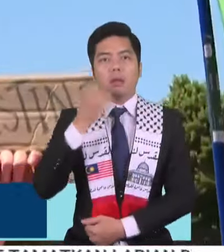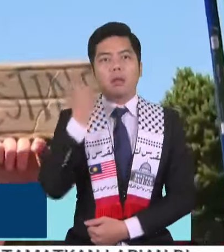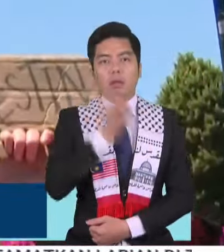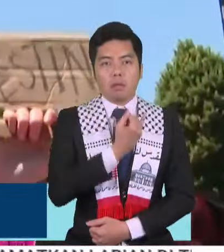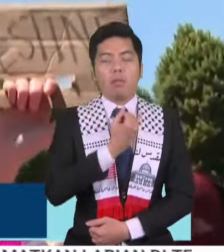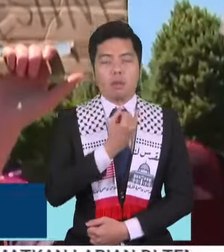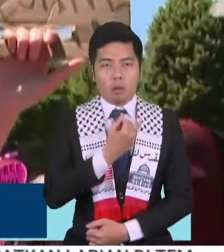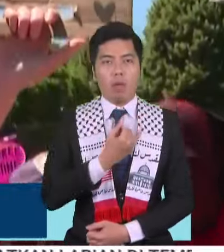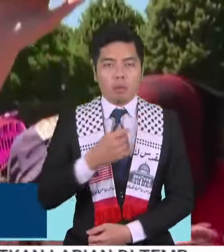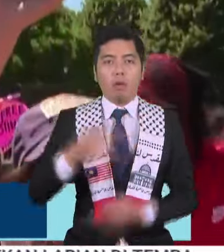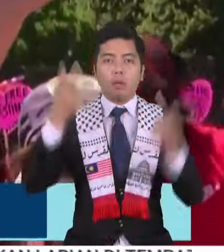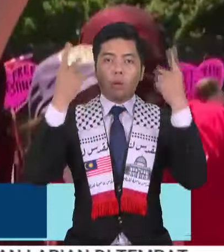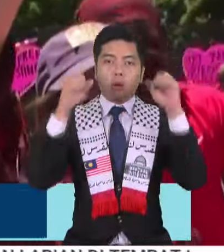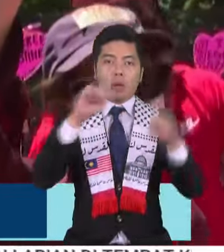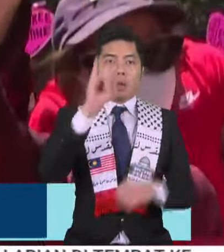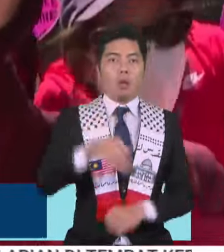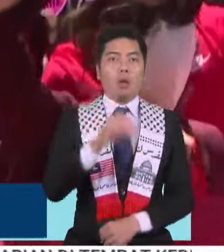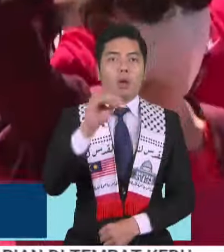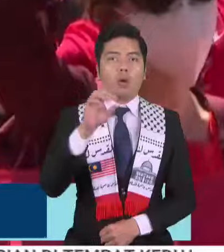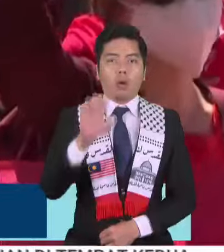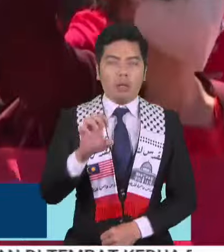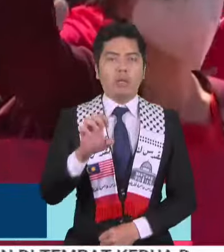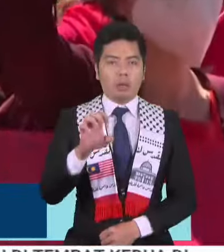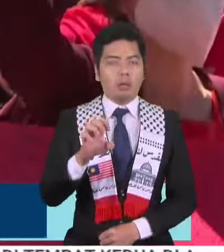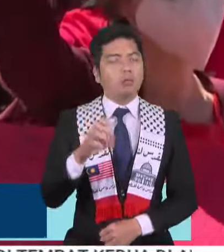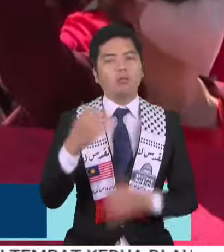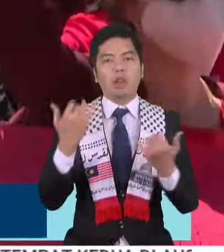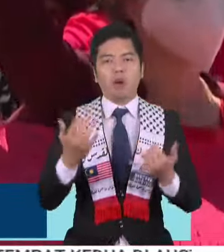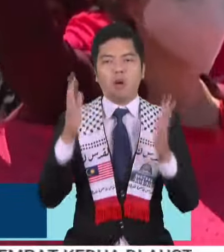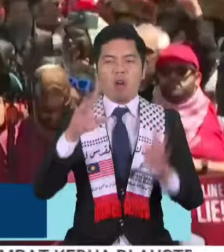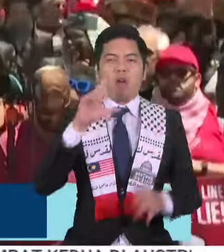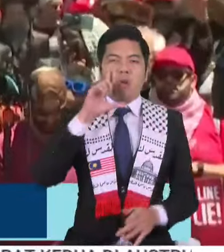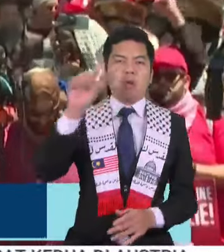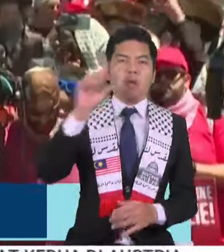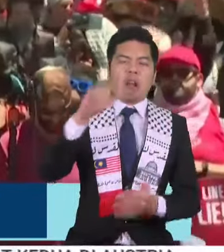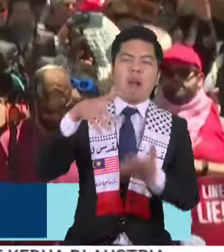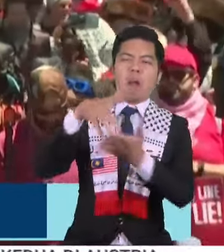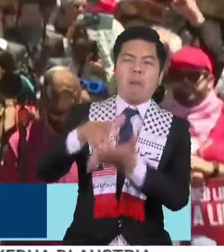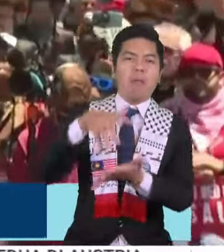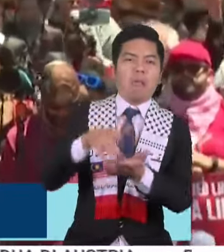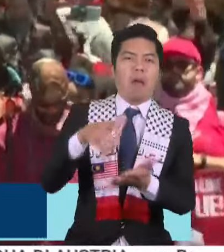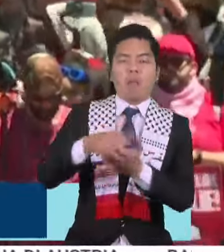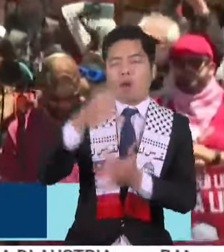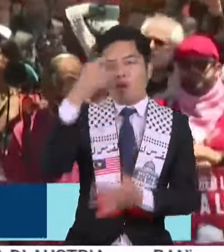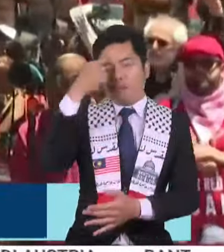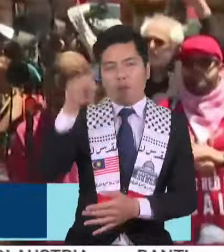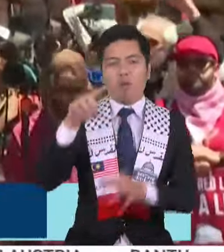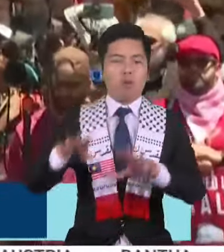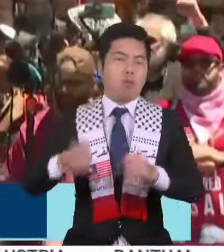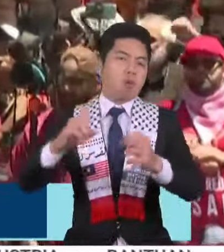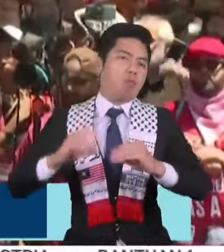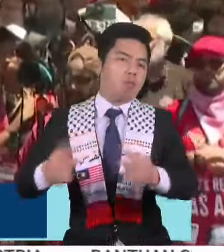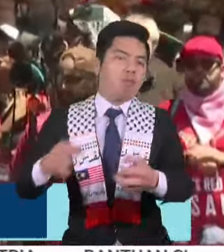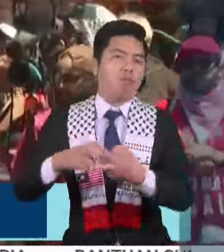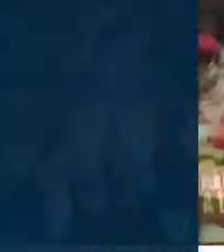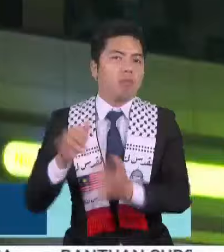Presiden Joe Biden turut menjadi mangsa kecaman dan kritikan dengan lembik menangani konflik tersebut.